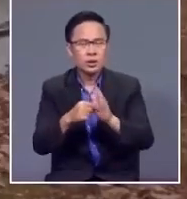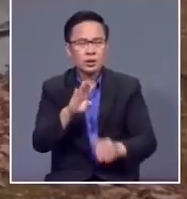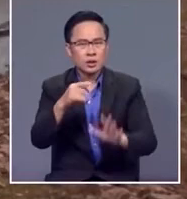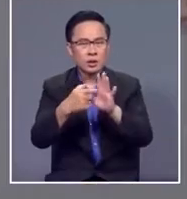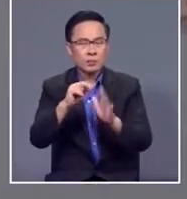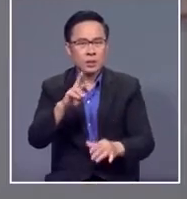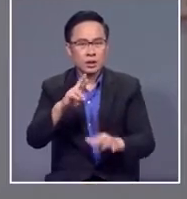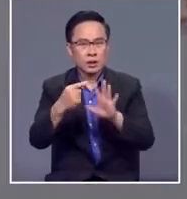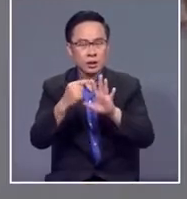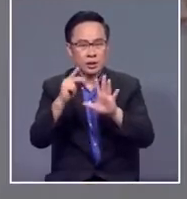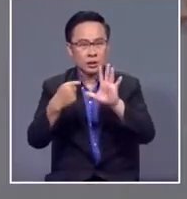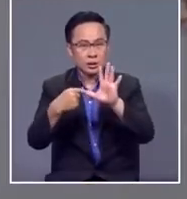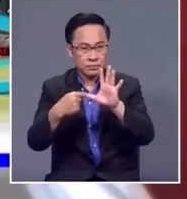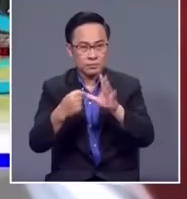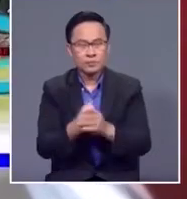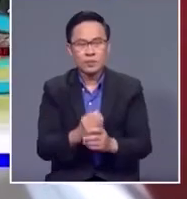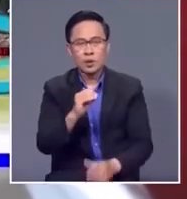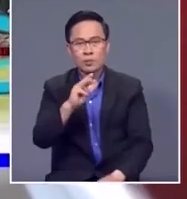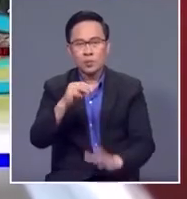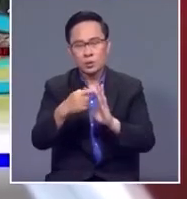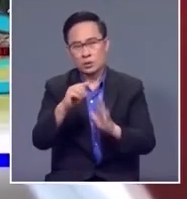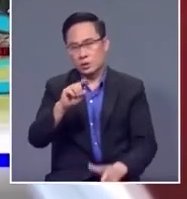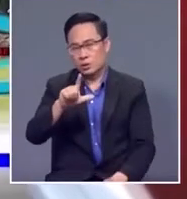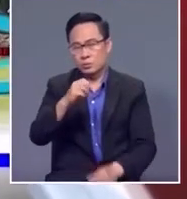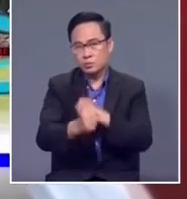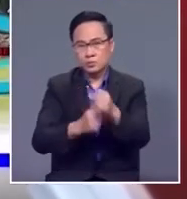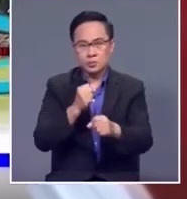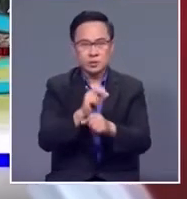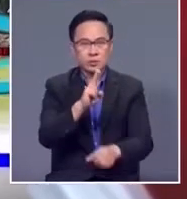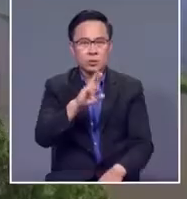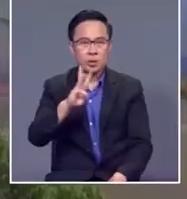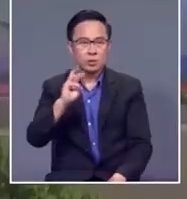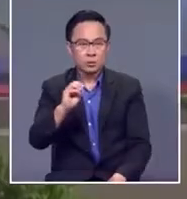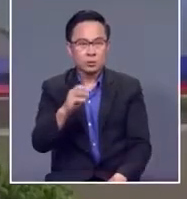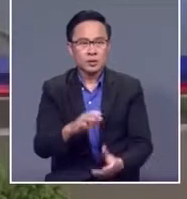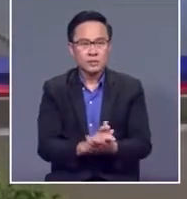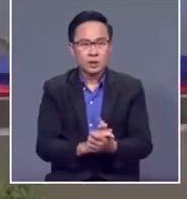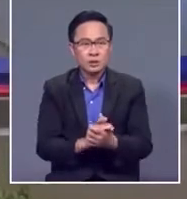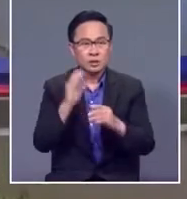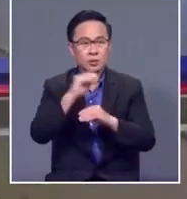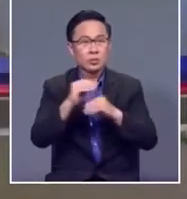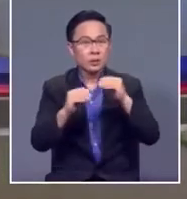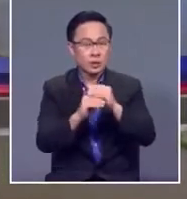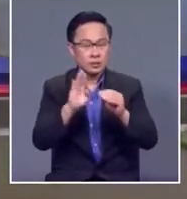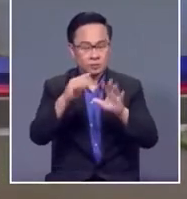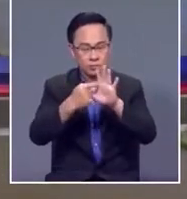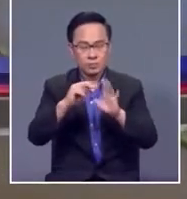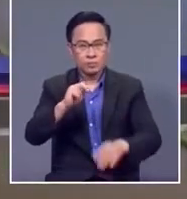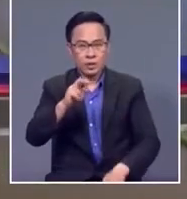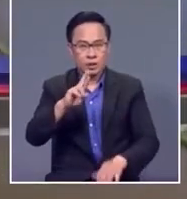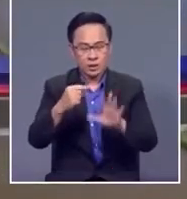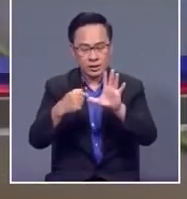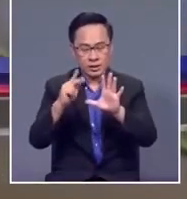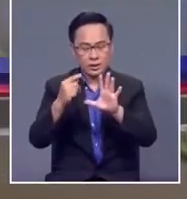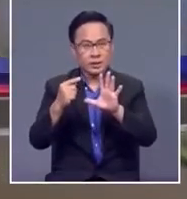การบางระกำโมเดล60นะครับก็ที่มาของโครงการบางระกำโมเดล60เนี่ยก็เนื่องจากว่าจังหวัดสุ